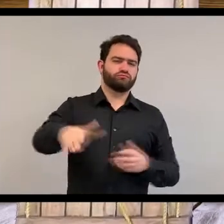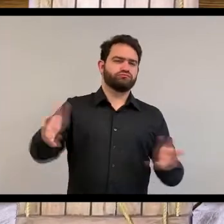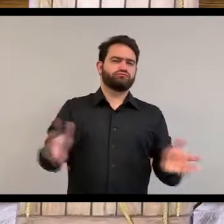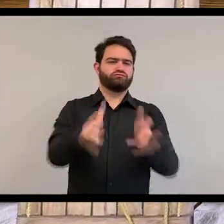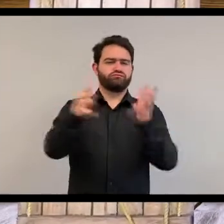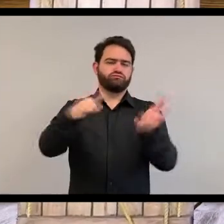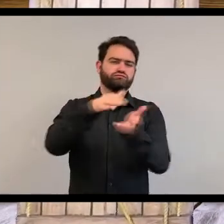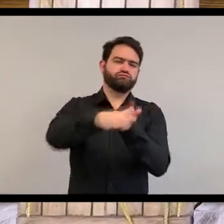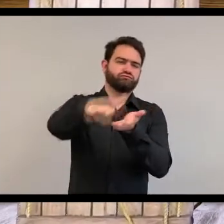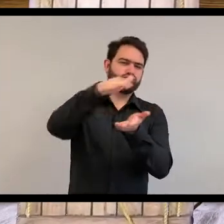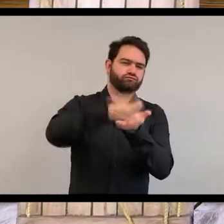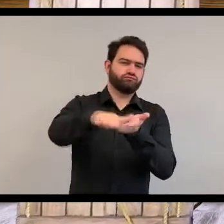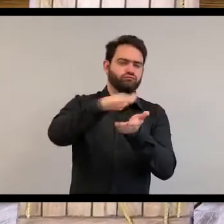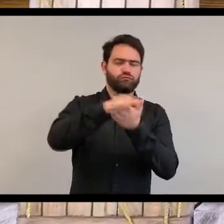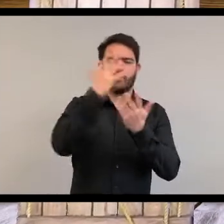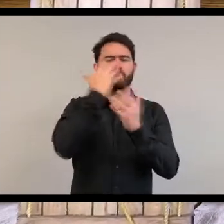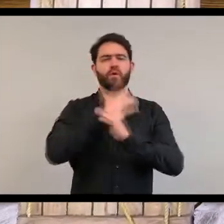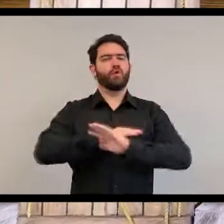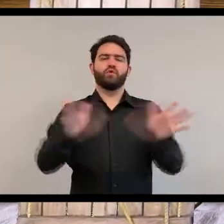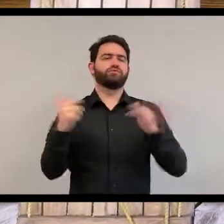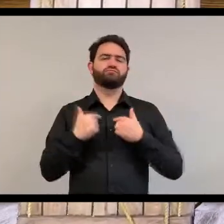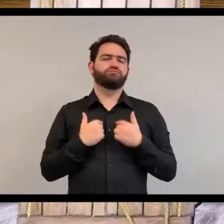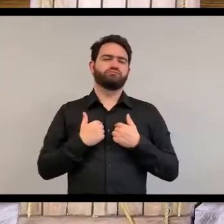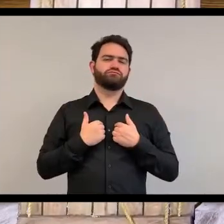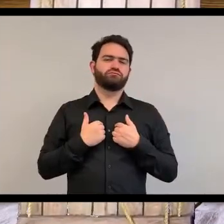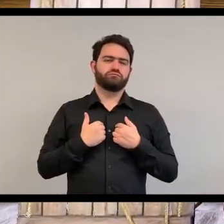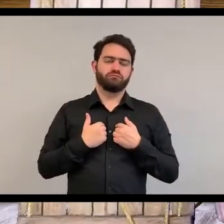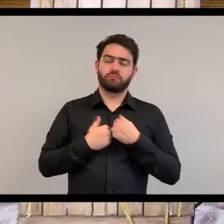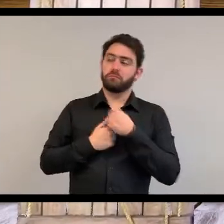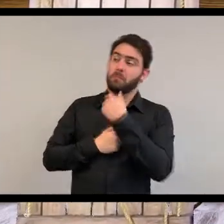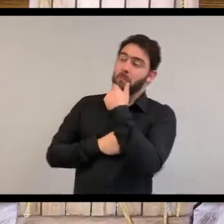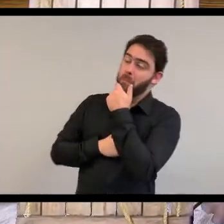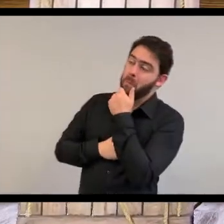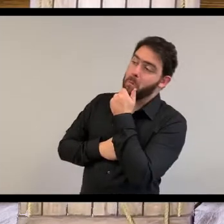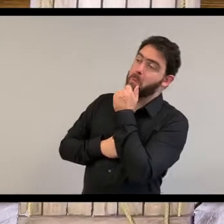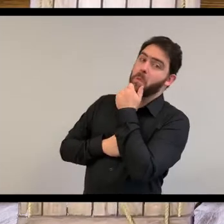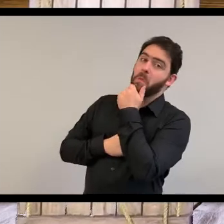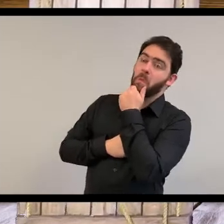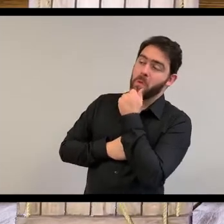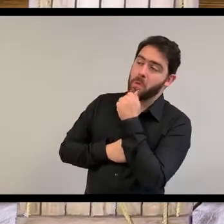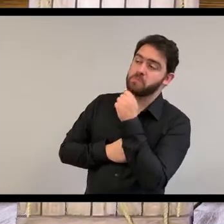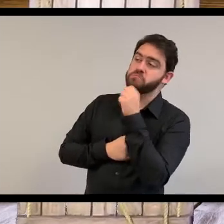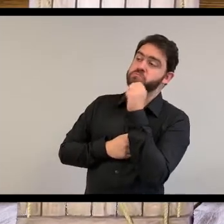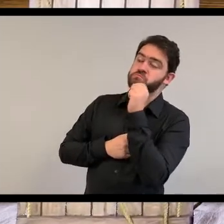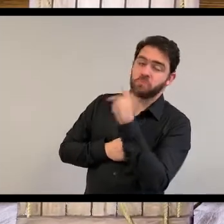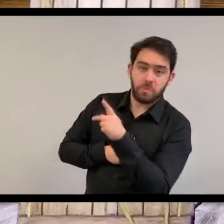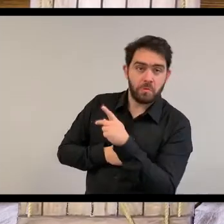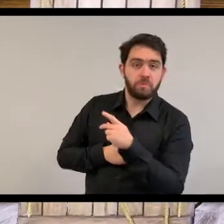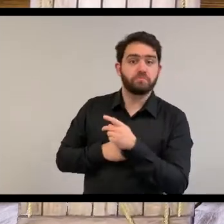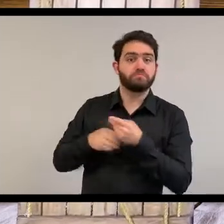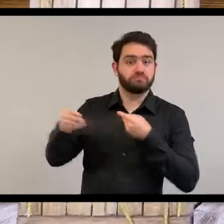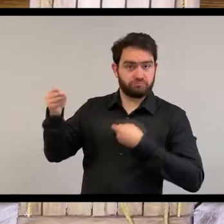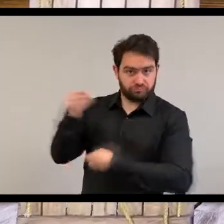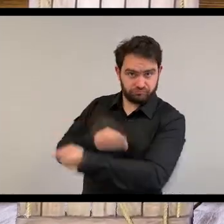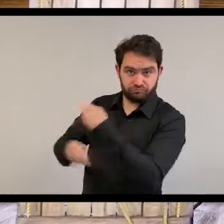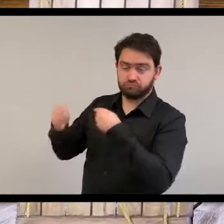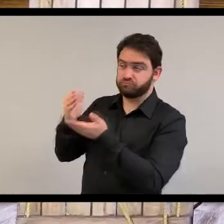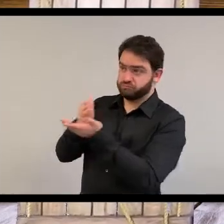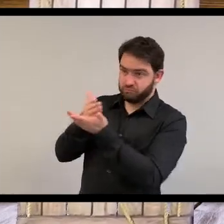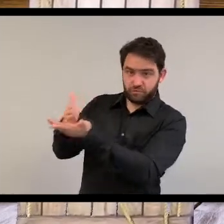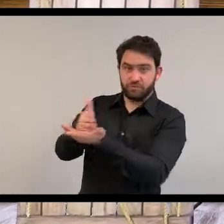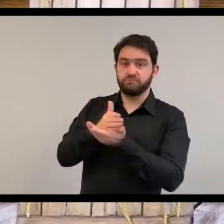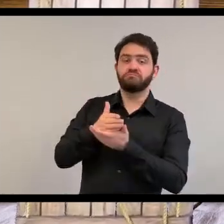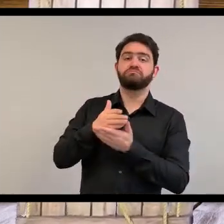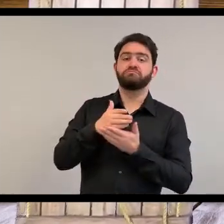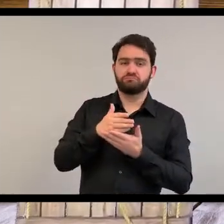à remonter, ça doit être pesant. Alors, on va passer notre tour, puis on va faciliter les jeunes qui glissent, puis après, ça sera notre tour. Ah,